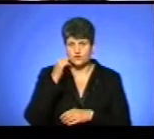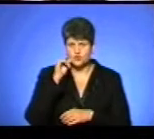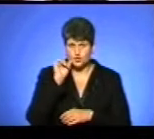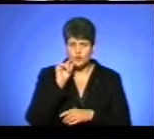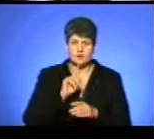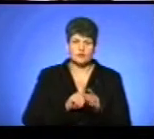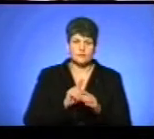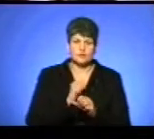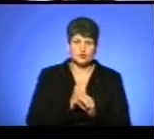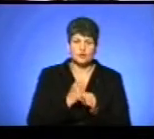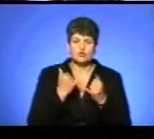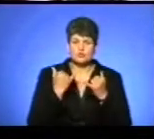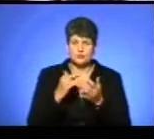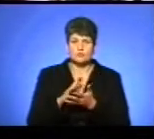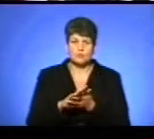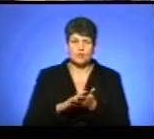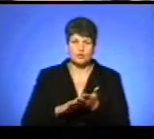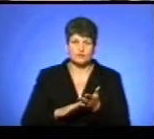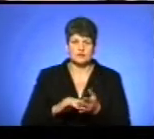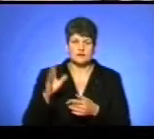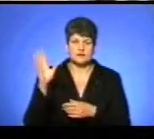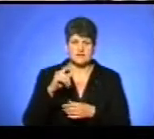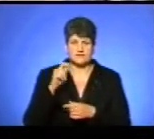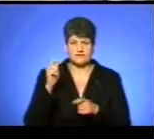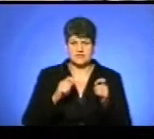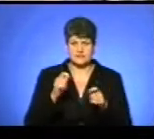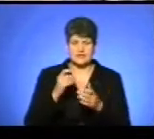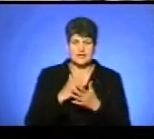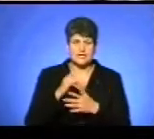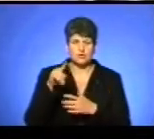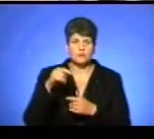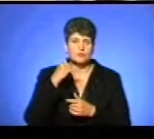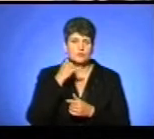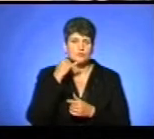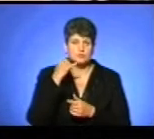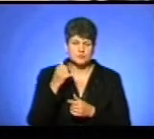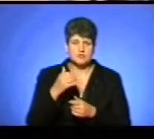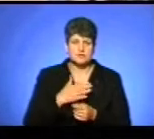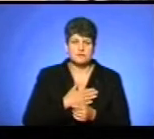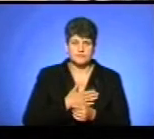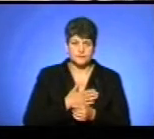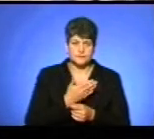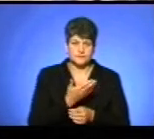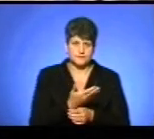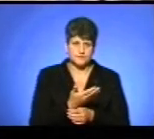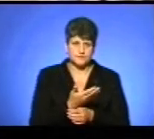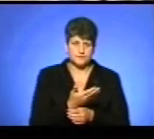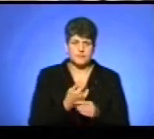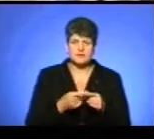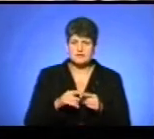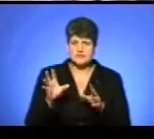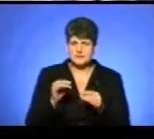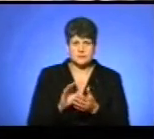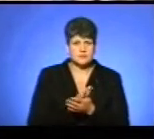Вчора працювали, сьогодні будемо продовж цього фестивалю. Є номер, через який можна звернутися до нас. Це все